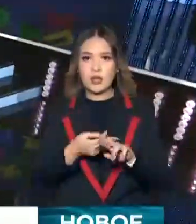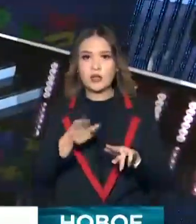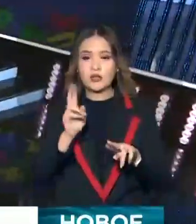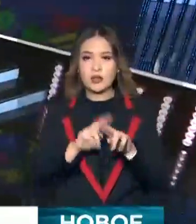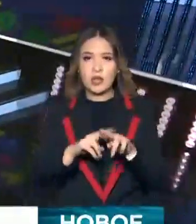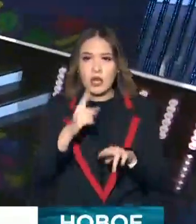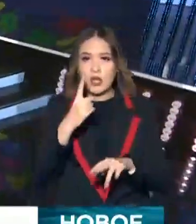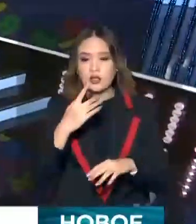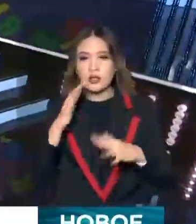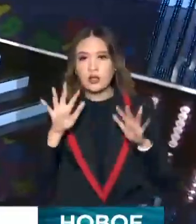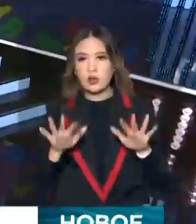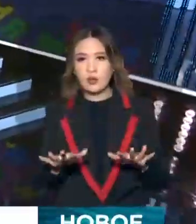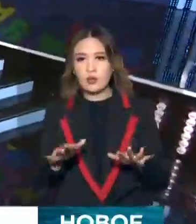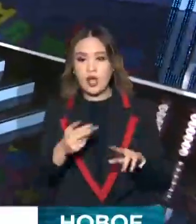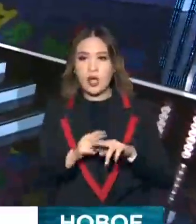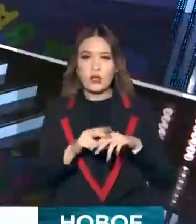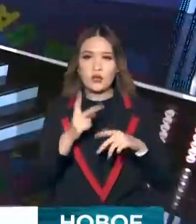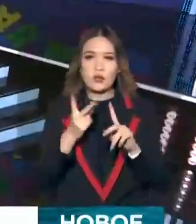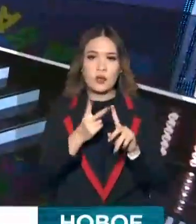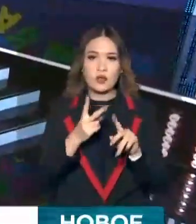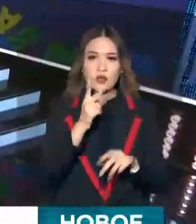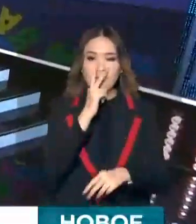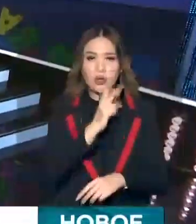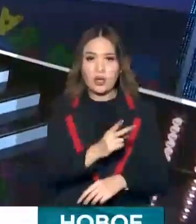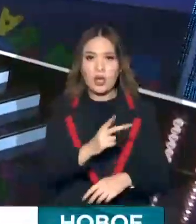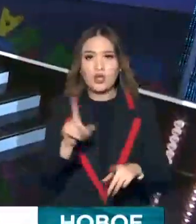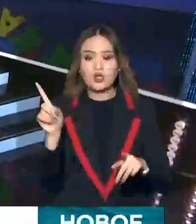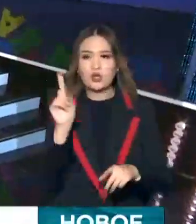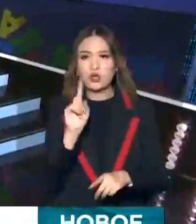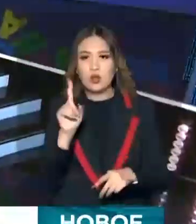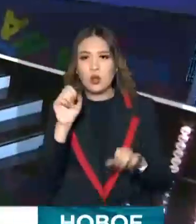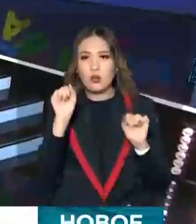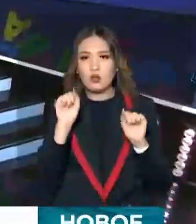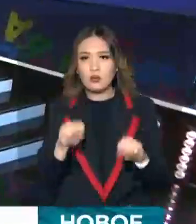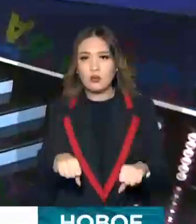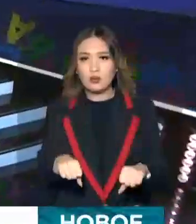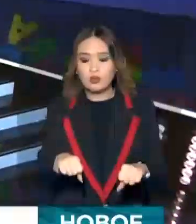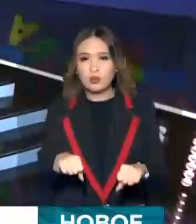одной стороны, да, вот с другой стороны, значит,